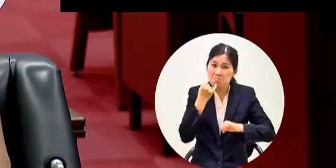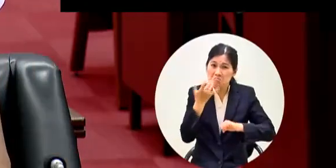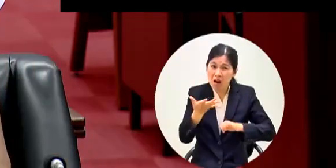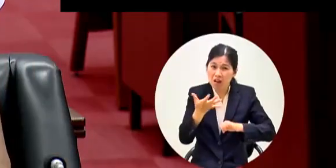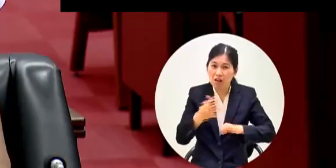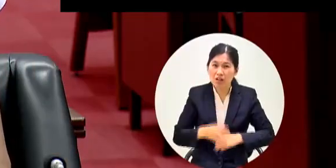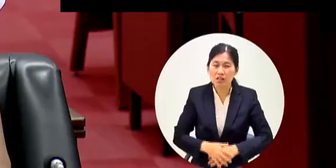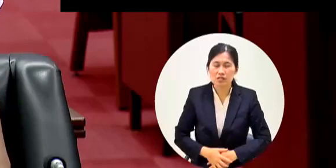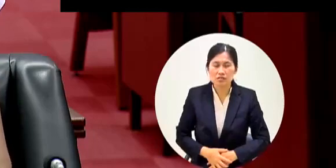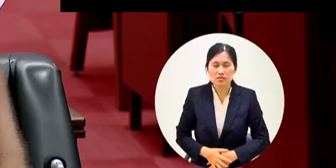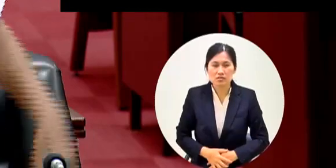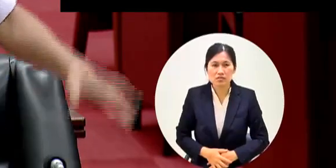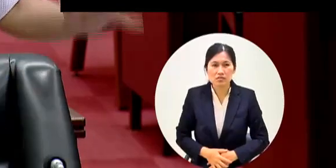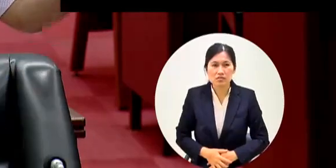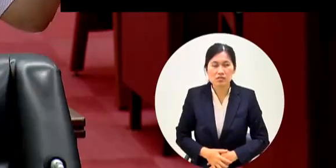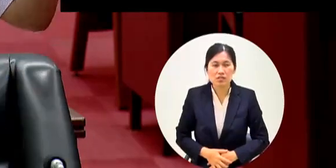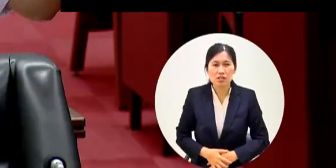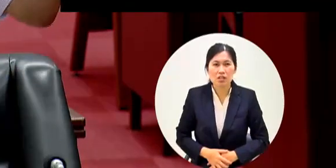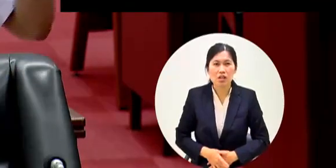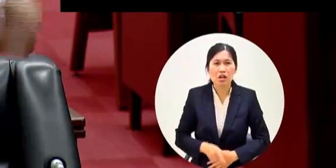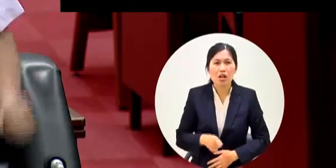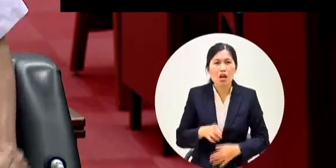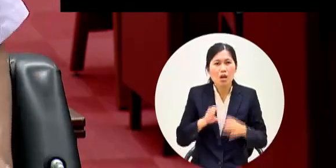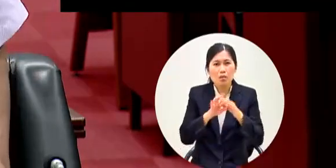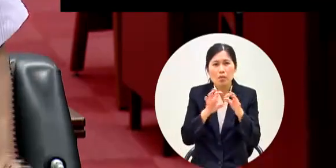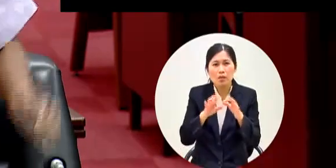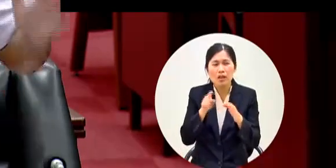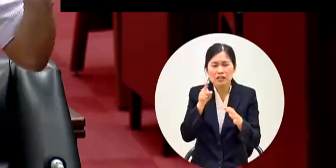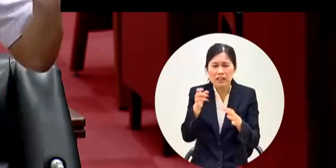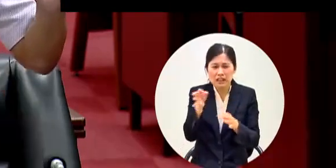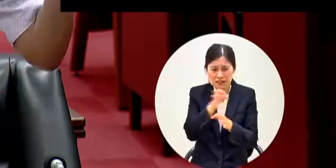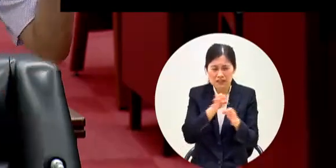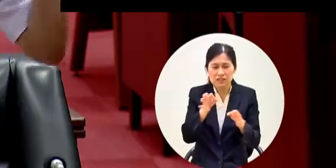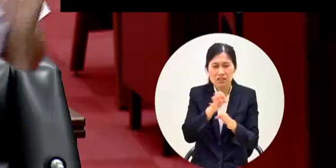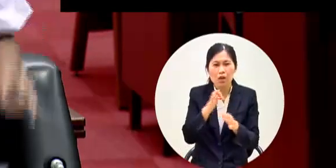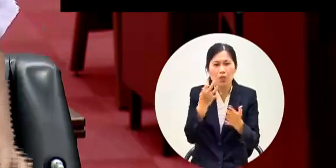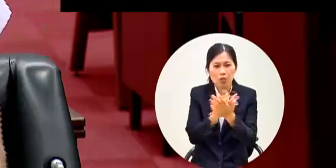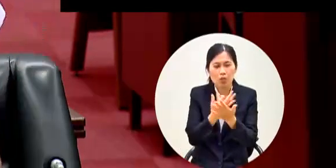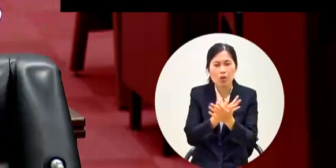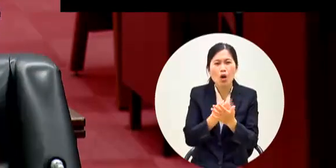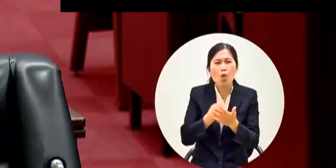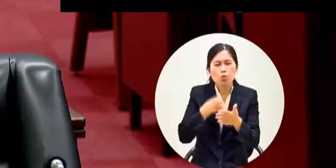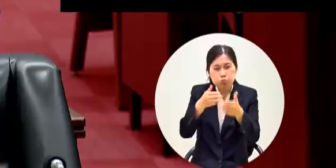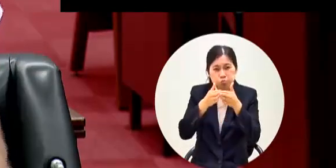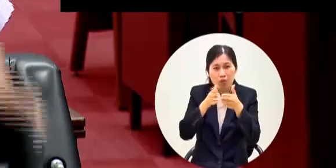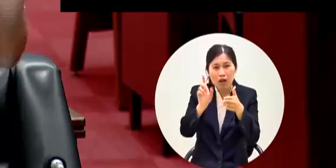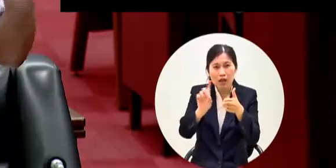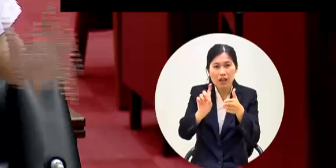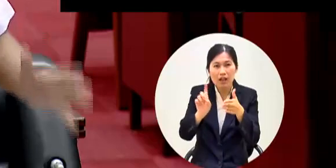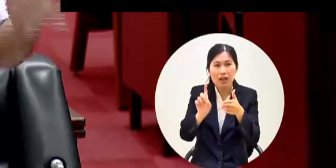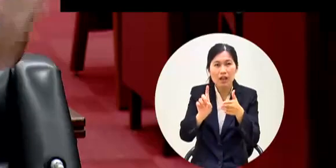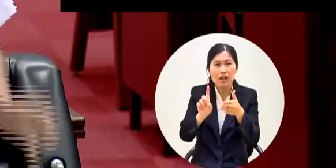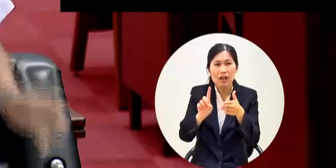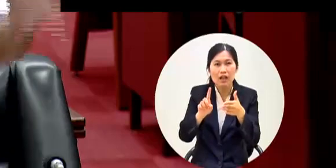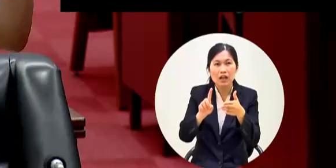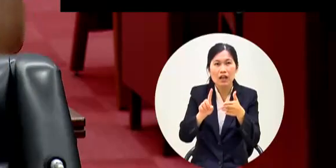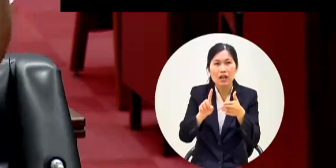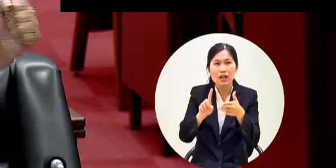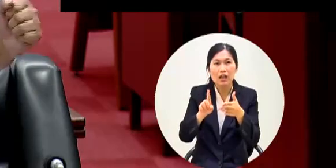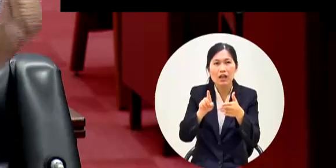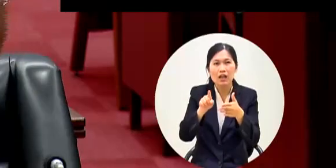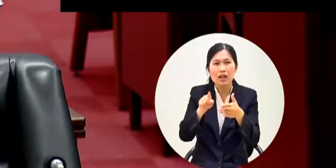性，每一个文化健康站花了200-300万，你的人事费过多，一个老人